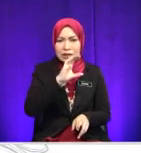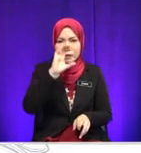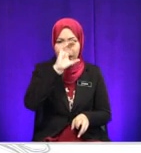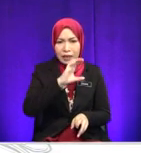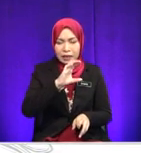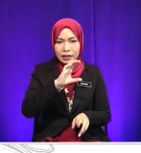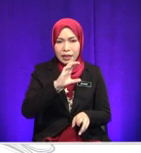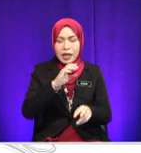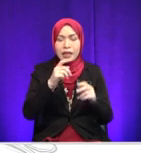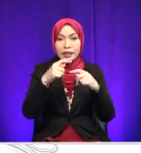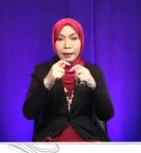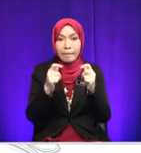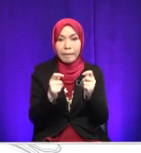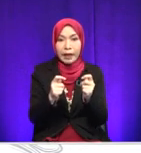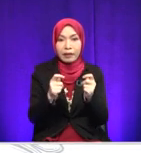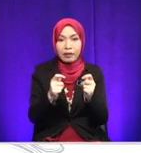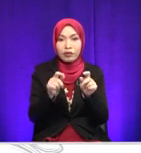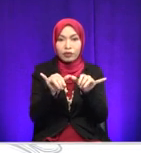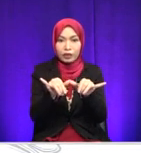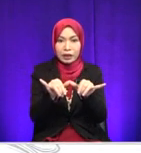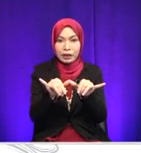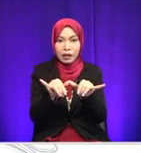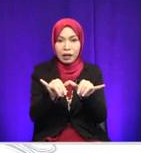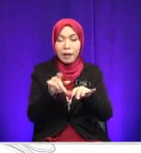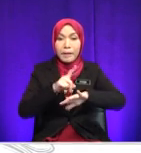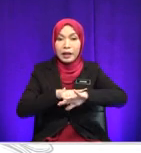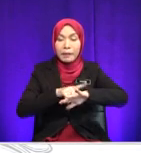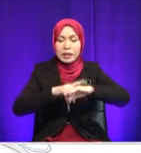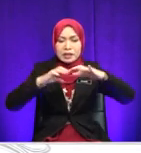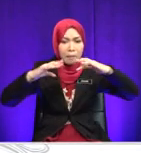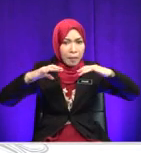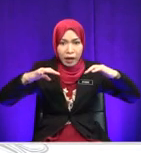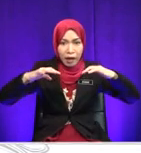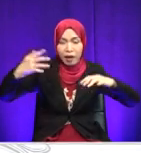untuk tinggal. Seterusnya, pasport.